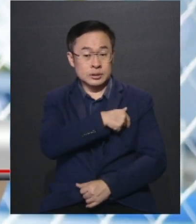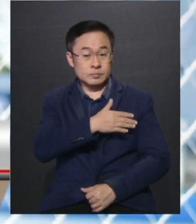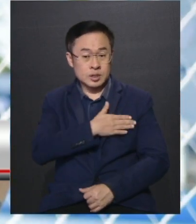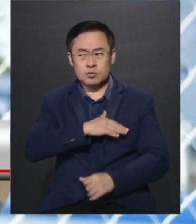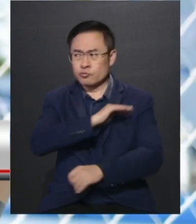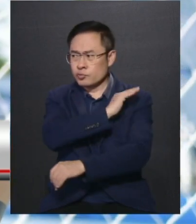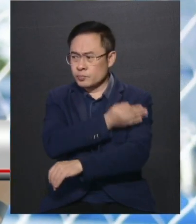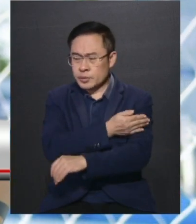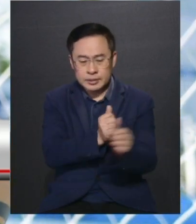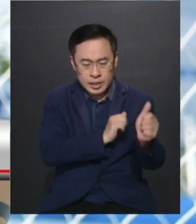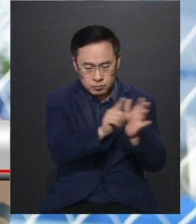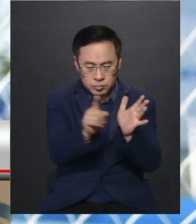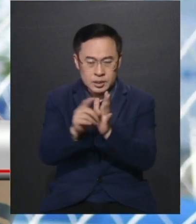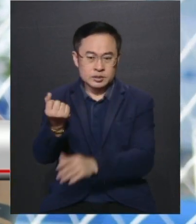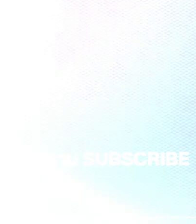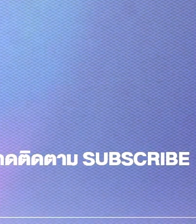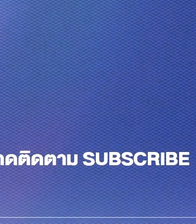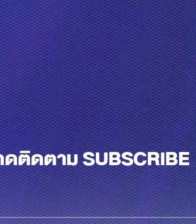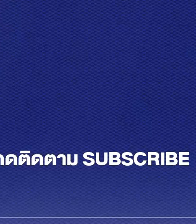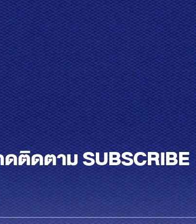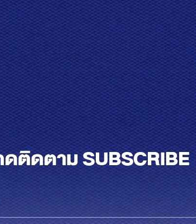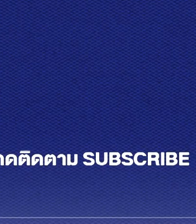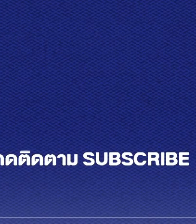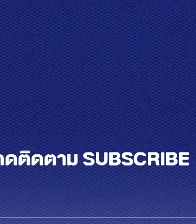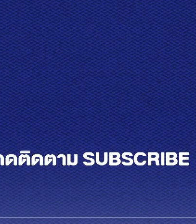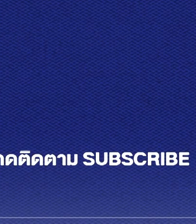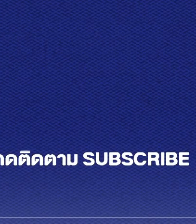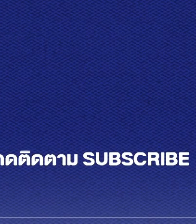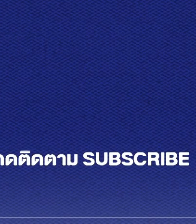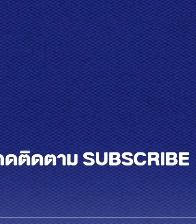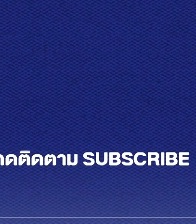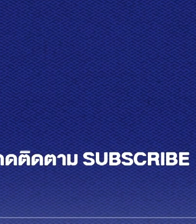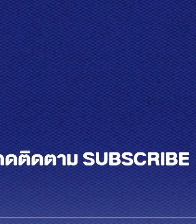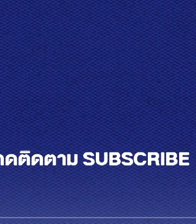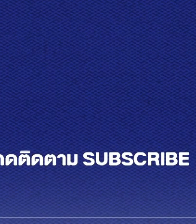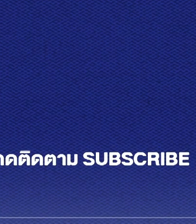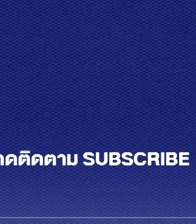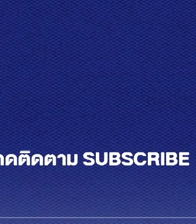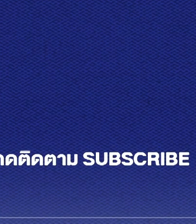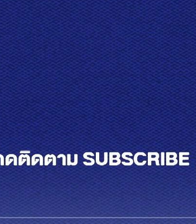ามมาแล้วทั้งหมด17นัดด้วยกันค่ะ ครับ